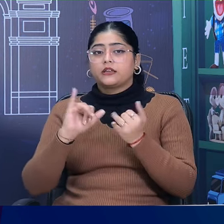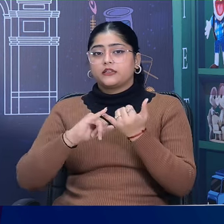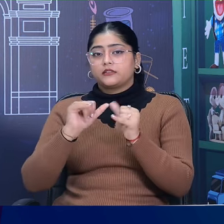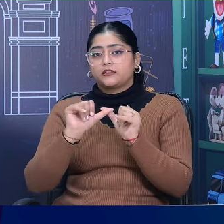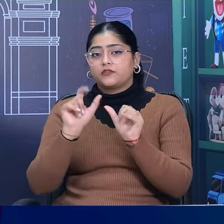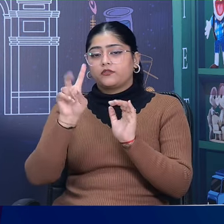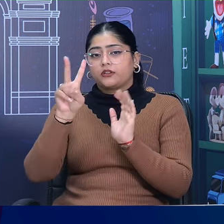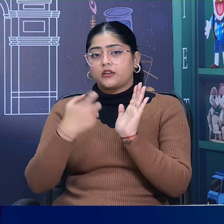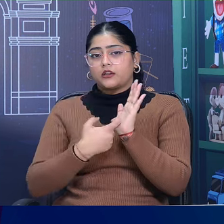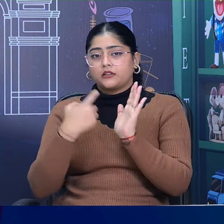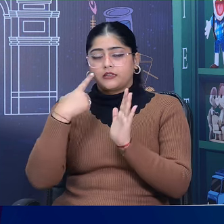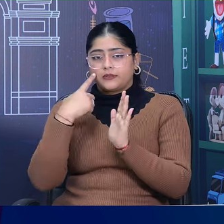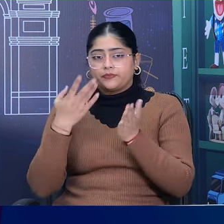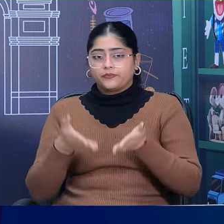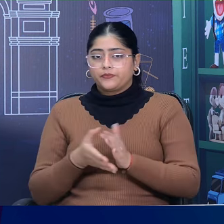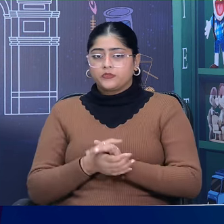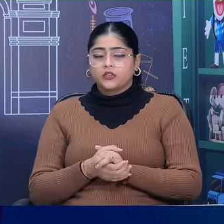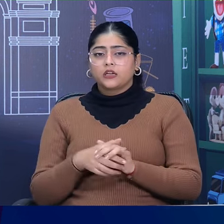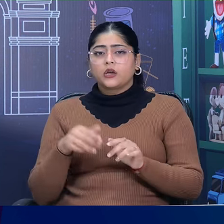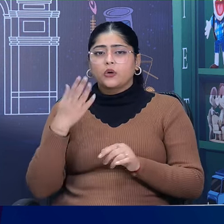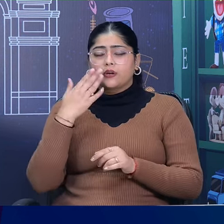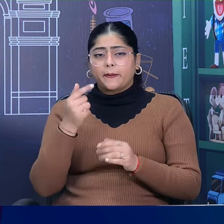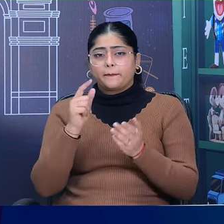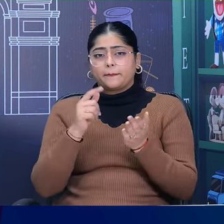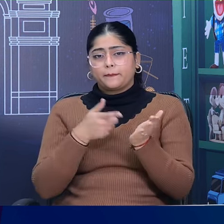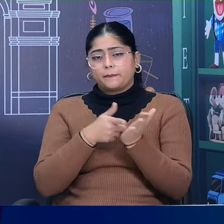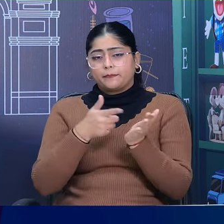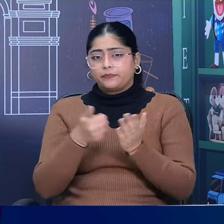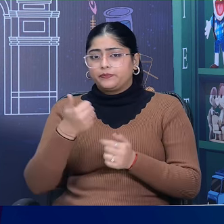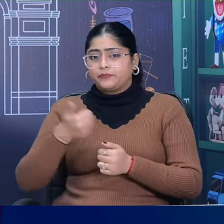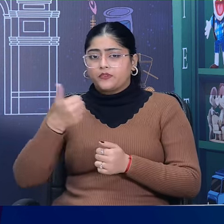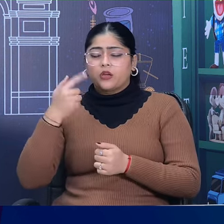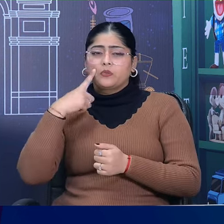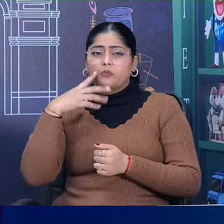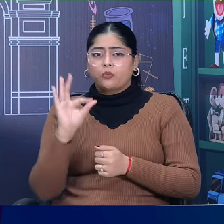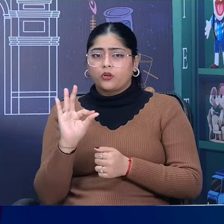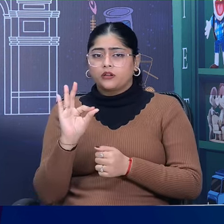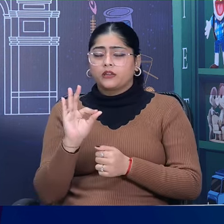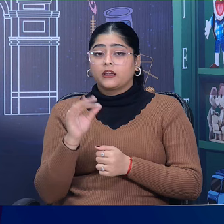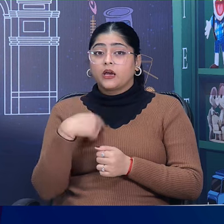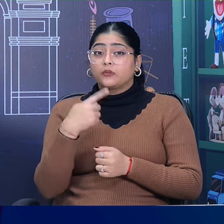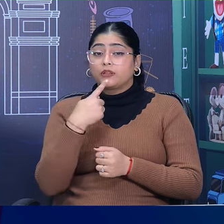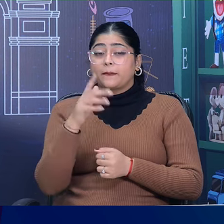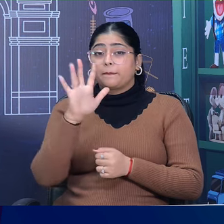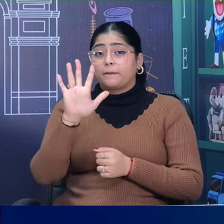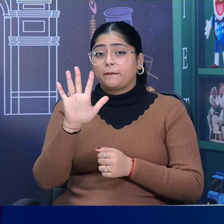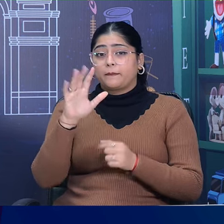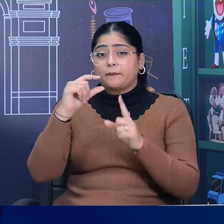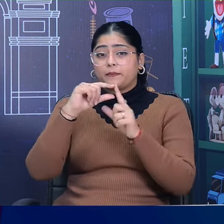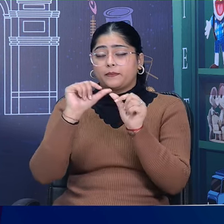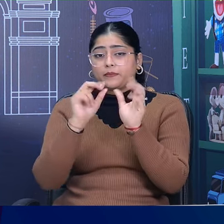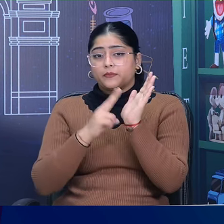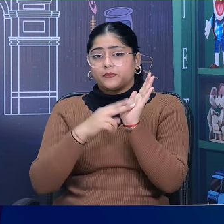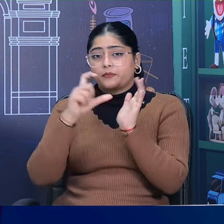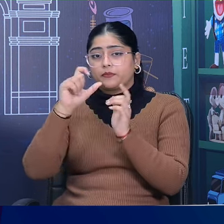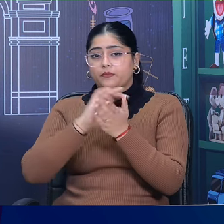है क्योंकि पंचायती राज अपने आप में इतना इंपॉर्टेंट टॉपिक है हम सभी सोचते हैं पंच यानी पांच लोग जहां पर राज होता है